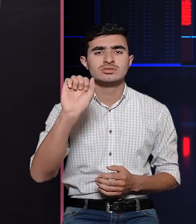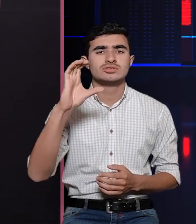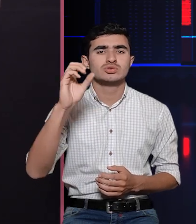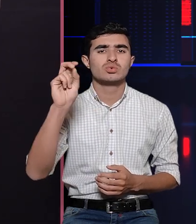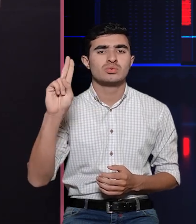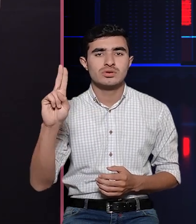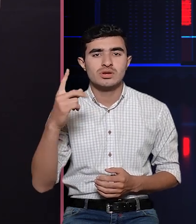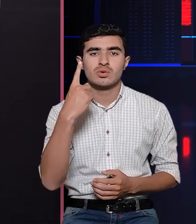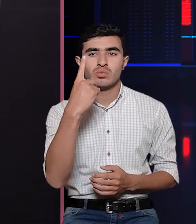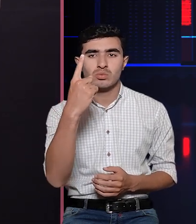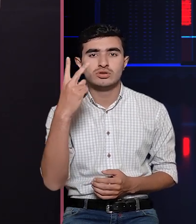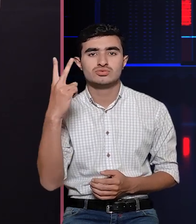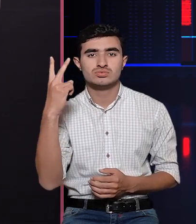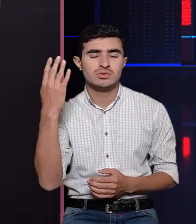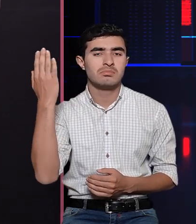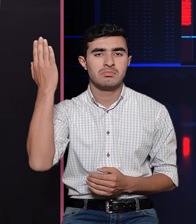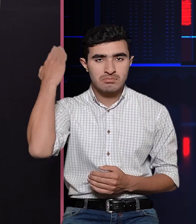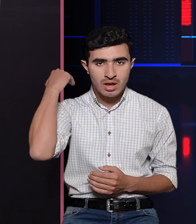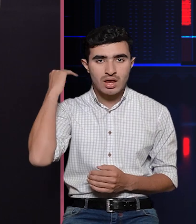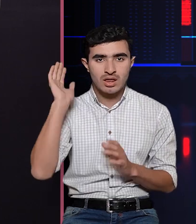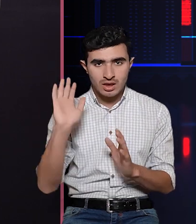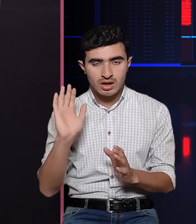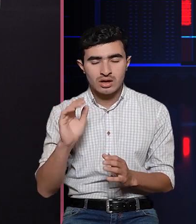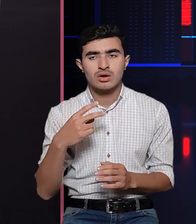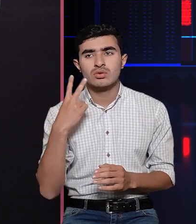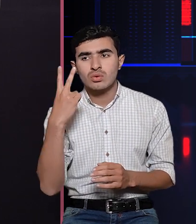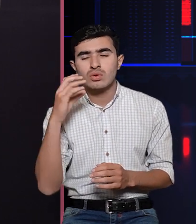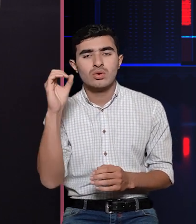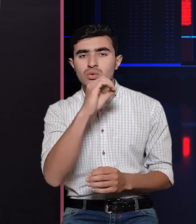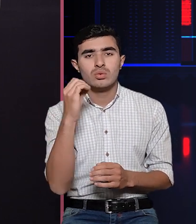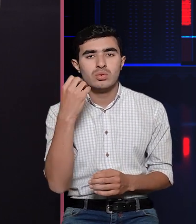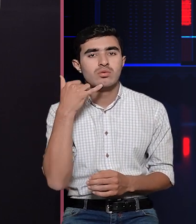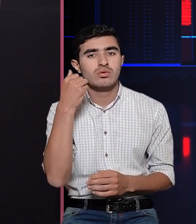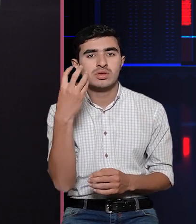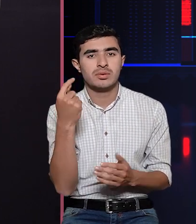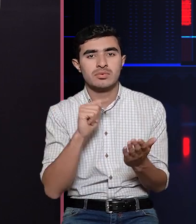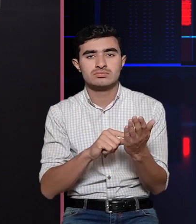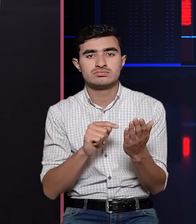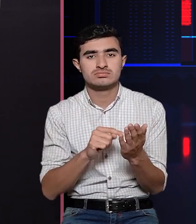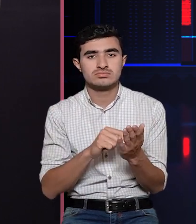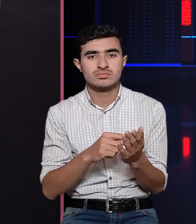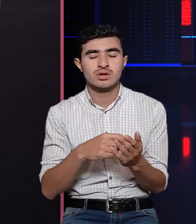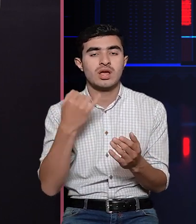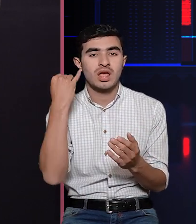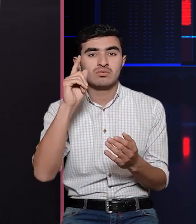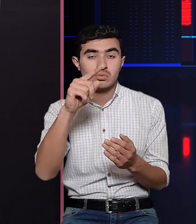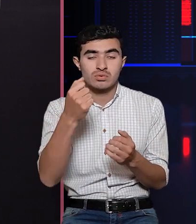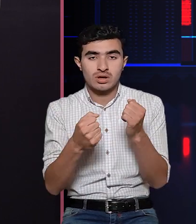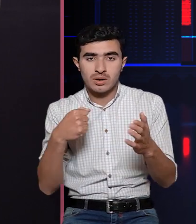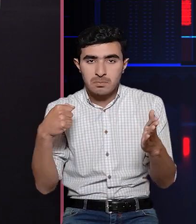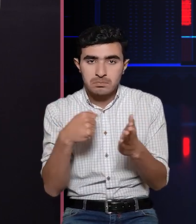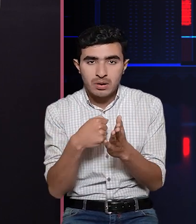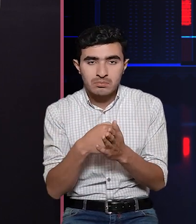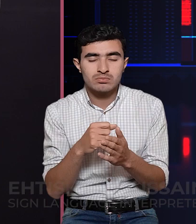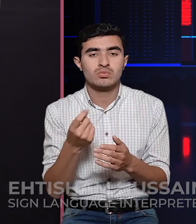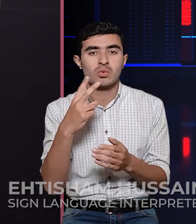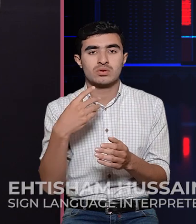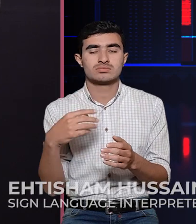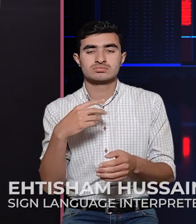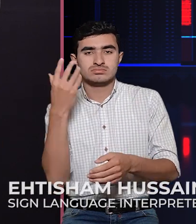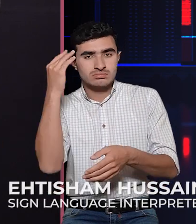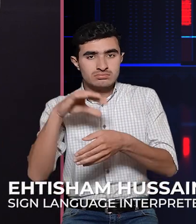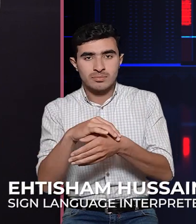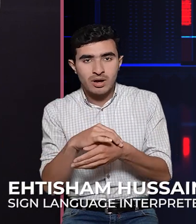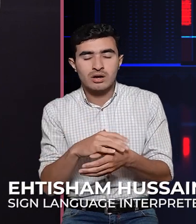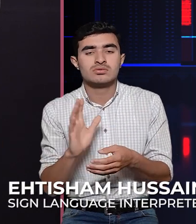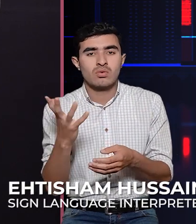ریسکیو 1122 سے پہلے میں سوچتا تھا کہ کون سا ایسا ایمرجنسی نمبر ہے جس پہ اگر خدا نخواستہ آپ کو کوئی ایمرجنسی ہو، آپ کے ساتھ